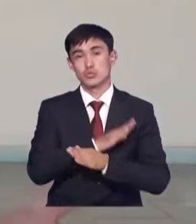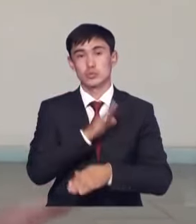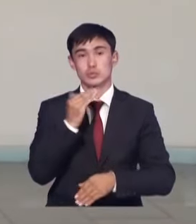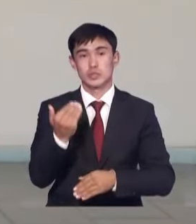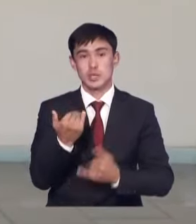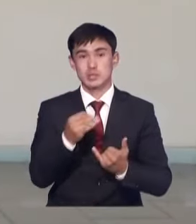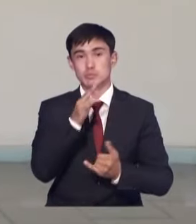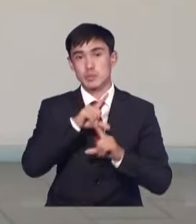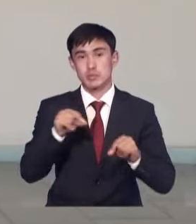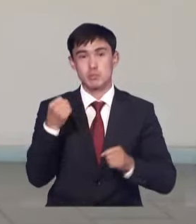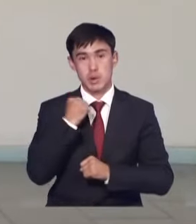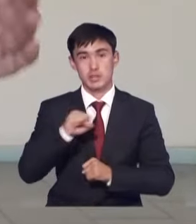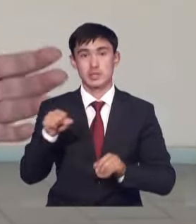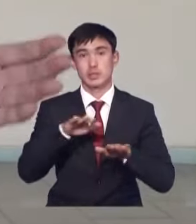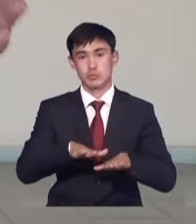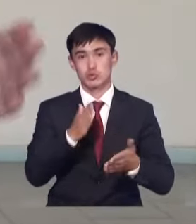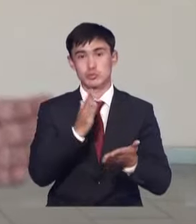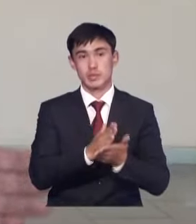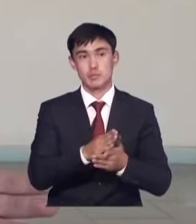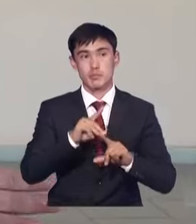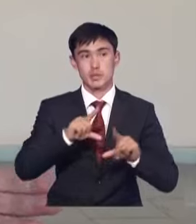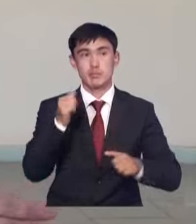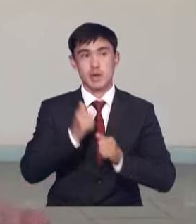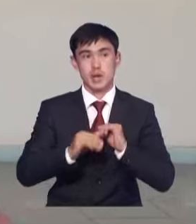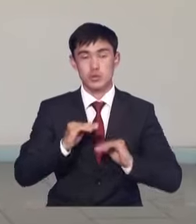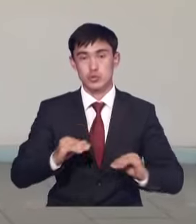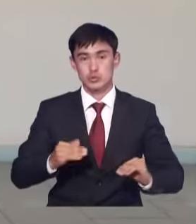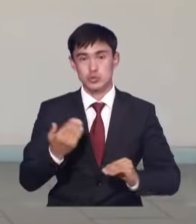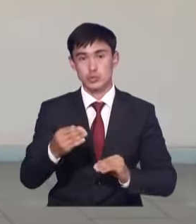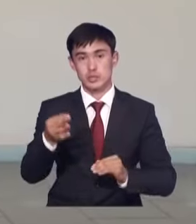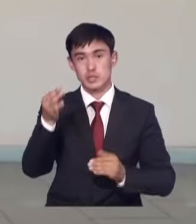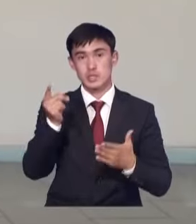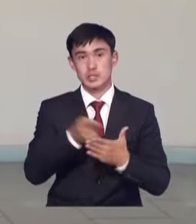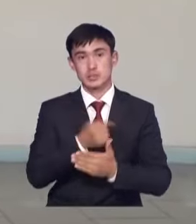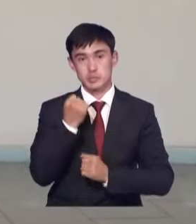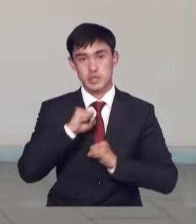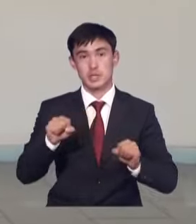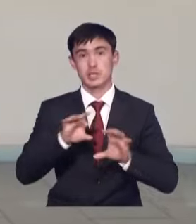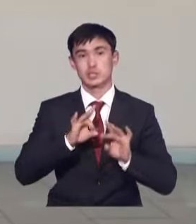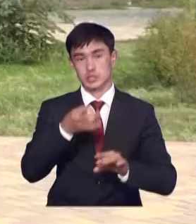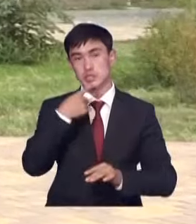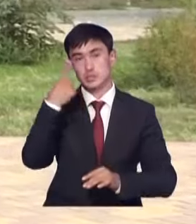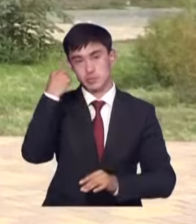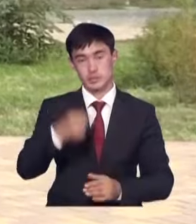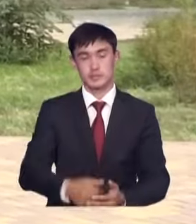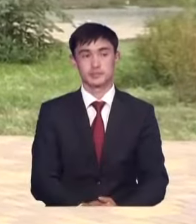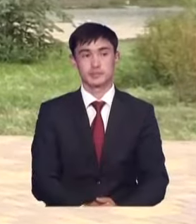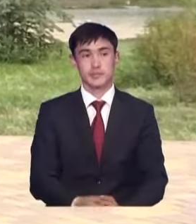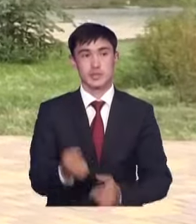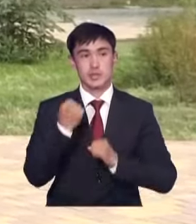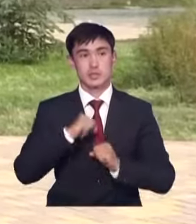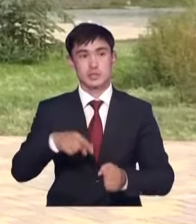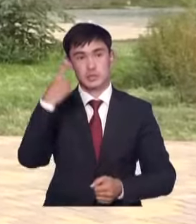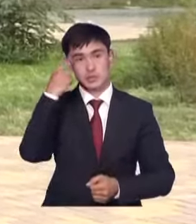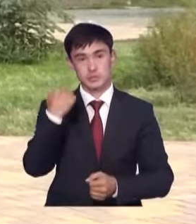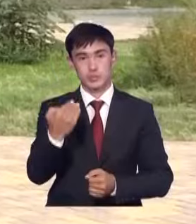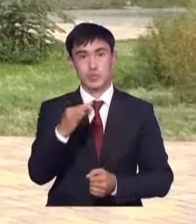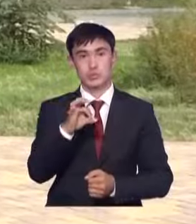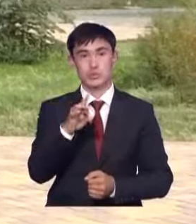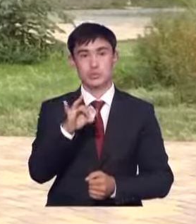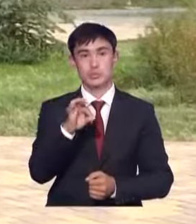мектепте Олжастың батырлық бұрышы бар. Мектептің әр оқушысы оның есімін, ерлігін жақсы біледі. Ерлік еленуімен тағылымды.